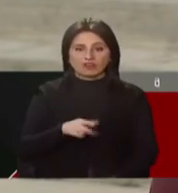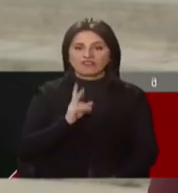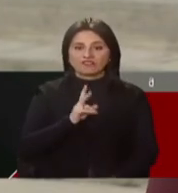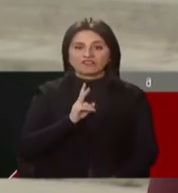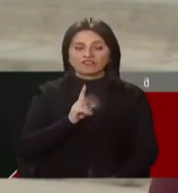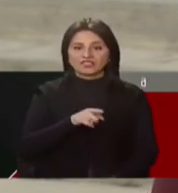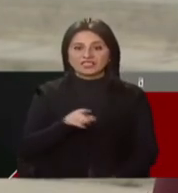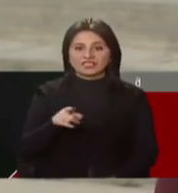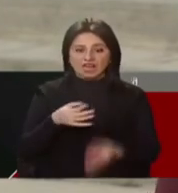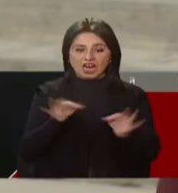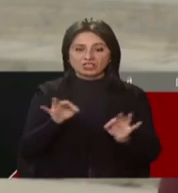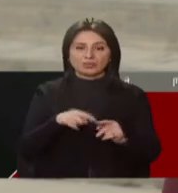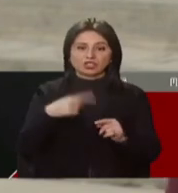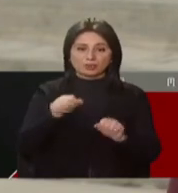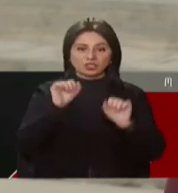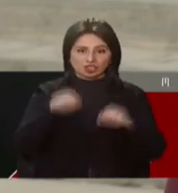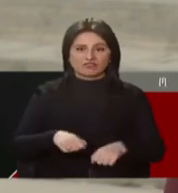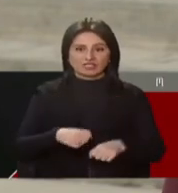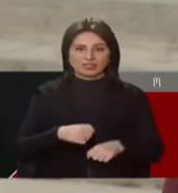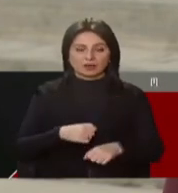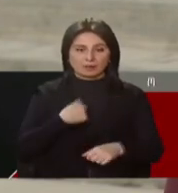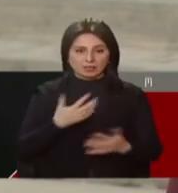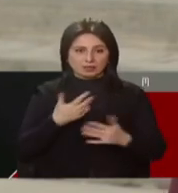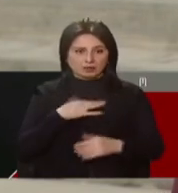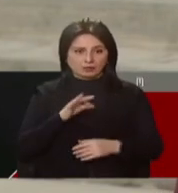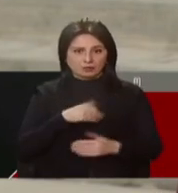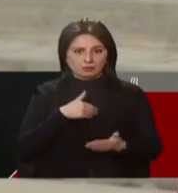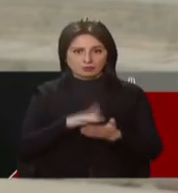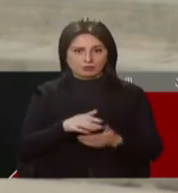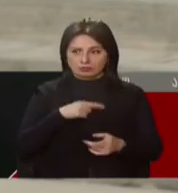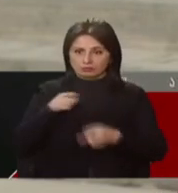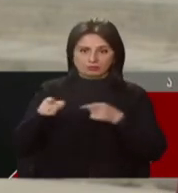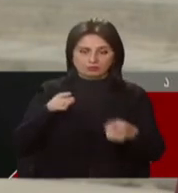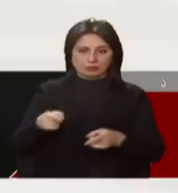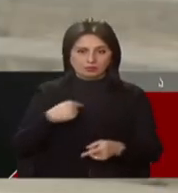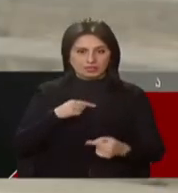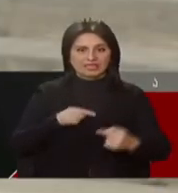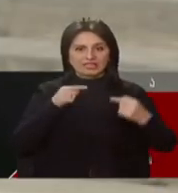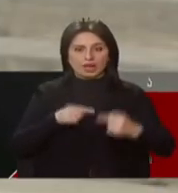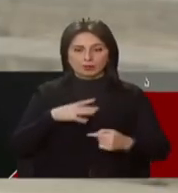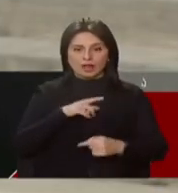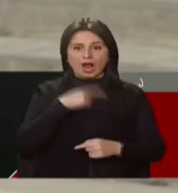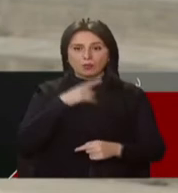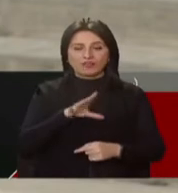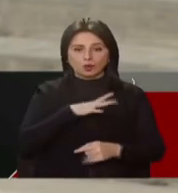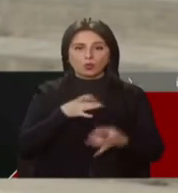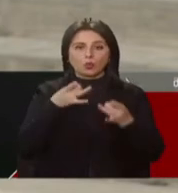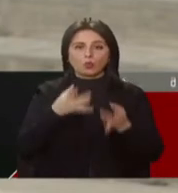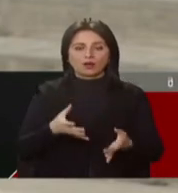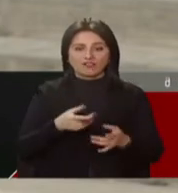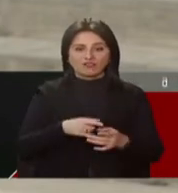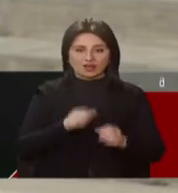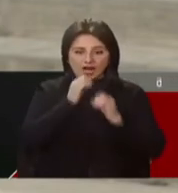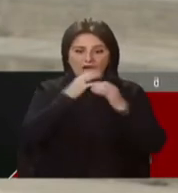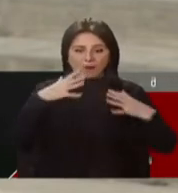რომლის შვებასაც შემდგომ შევძლებდით. ცხადია, მე ამაზე არ დავთანხმდი და წინააღმდეგობა იყო. Ამბობდა ის, რომ იყო უბრალოდ